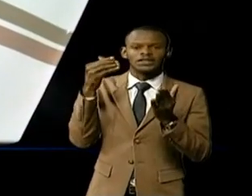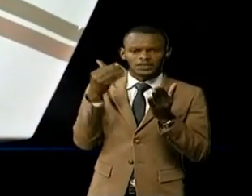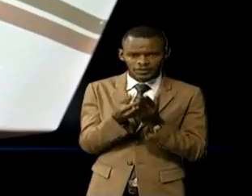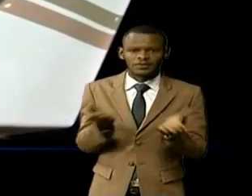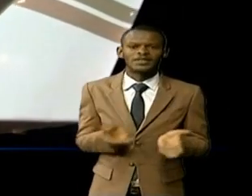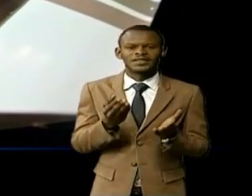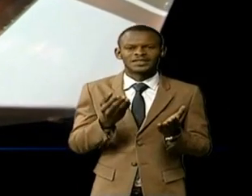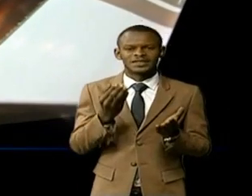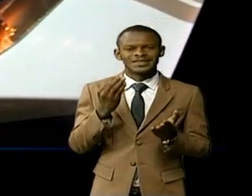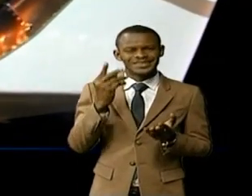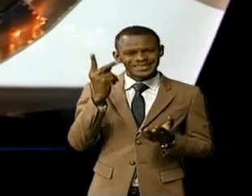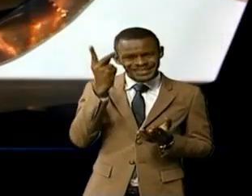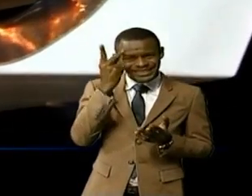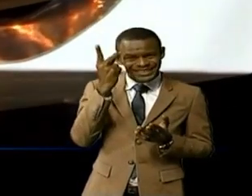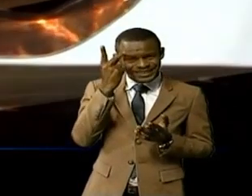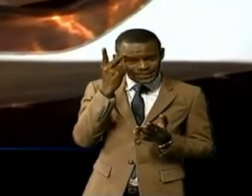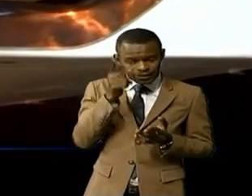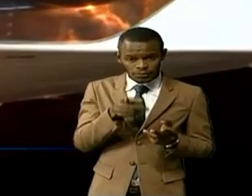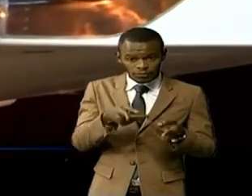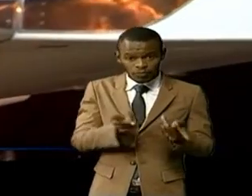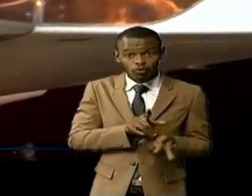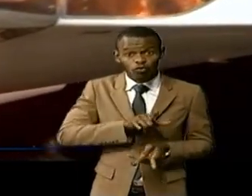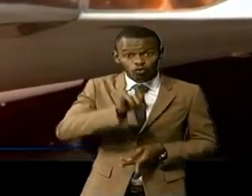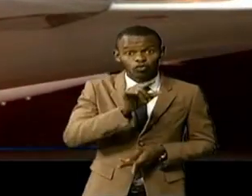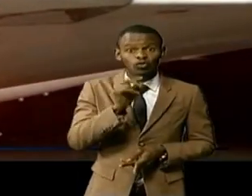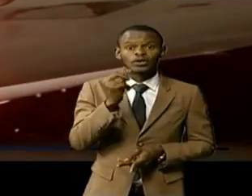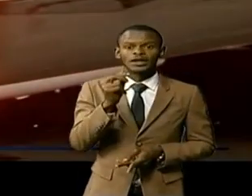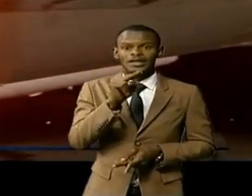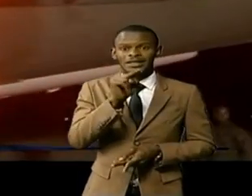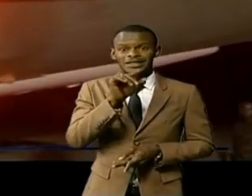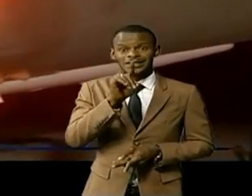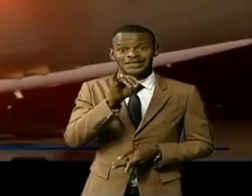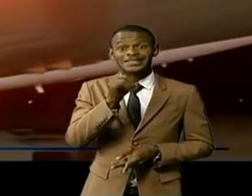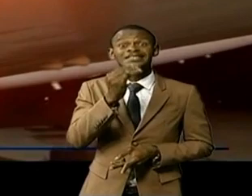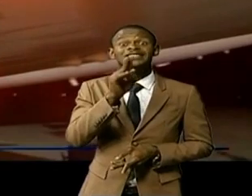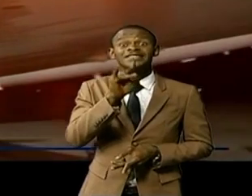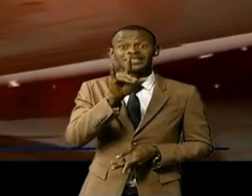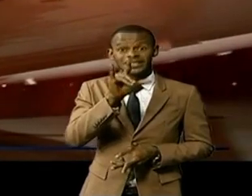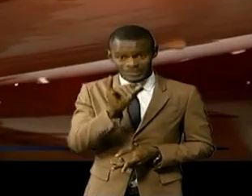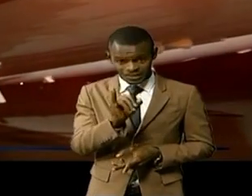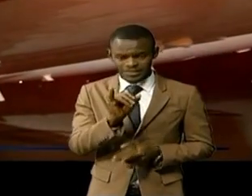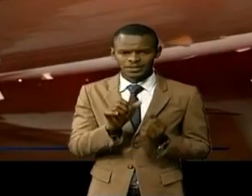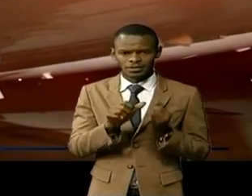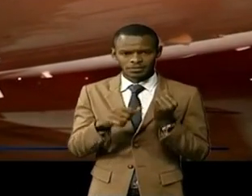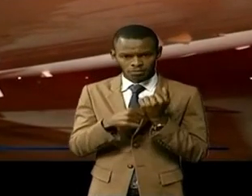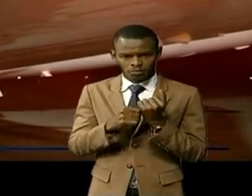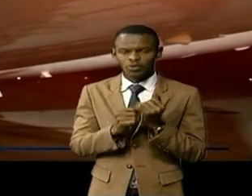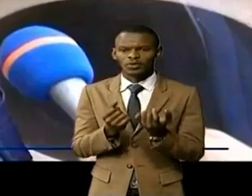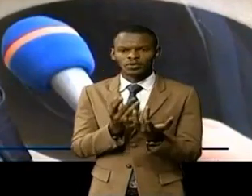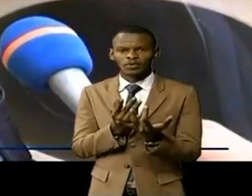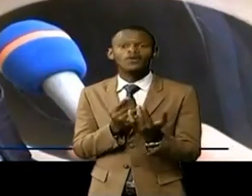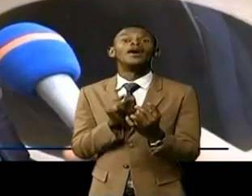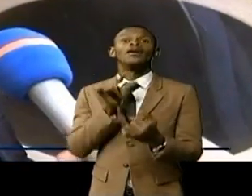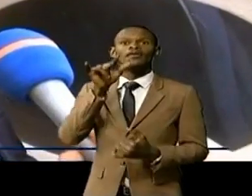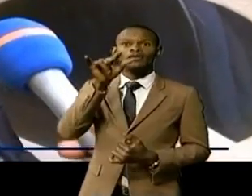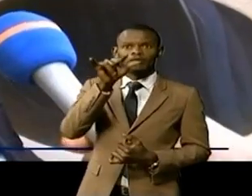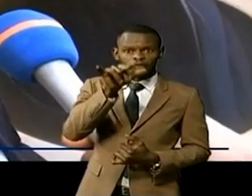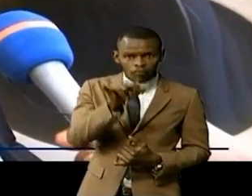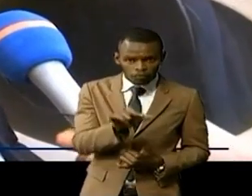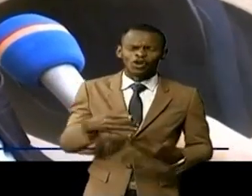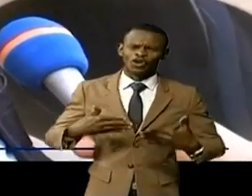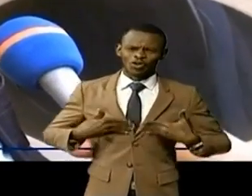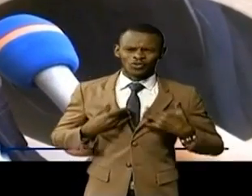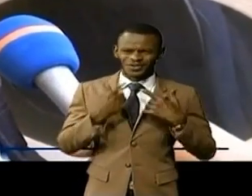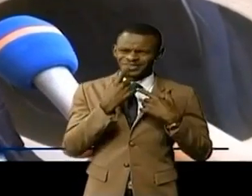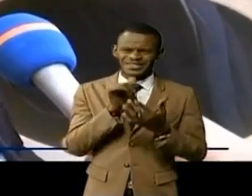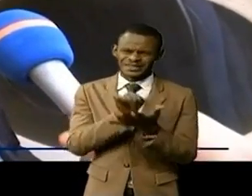cabinets, visiblement soulagé d'avoir à la fois récupéré ses patrimoines de l'État et redoré l'honneur du pays.